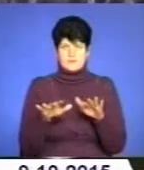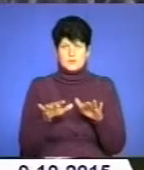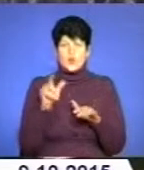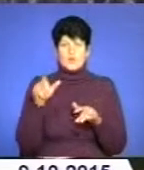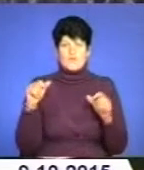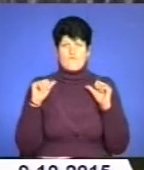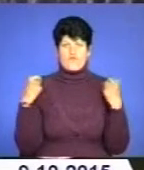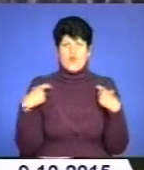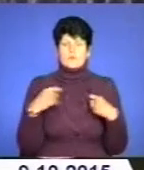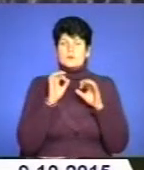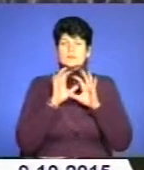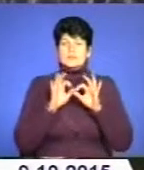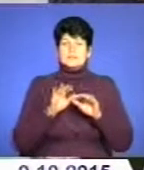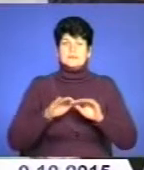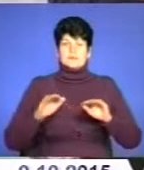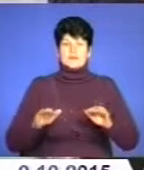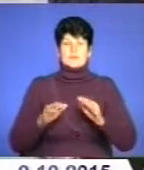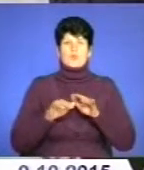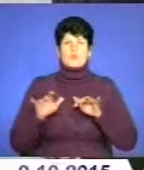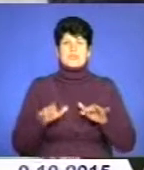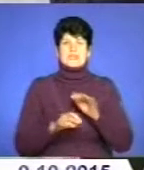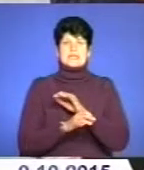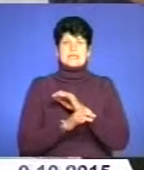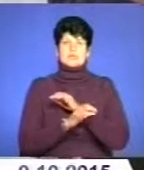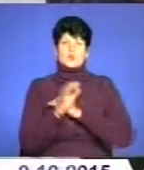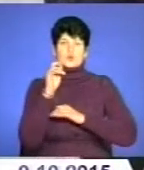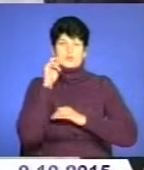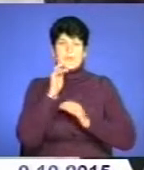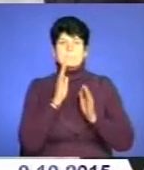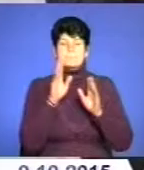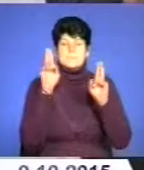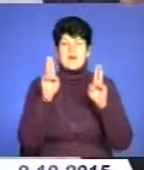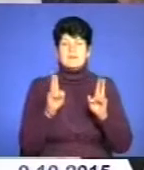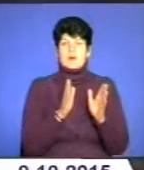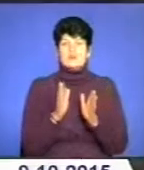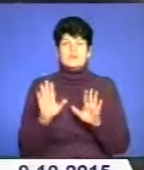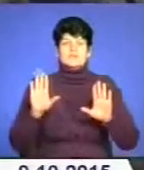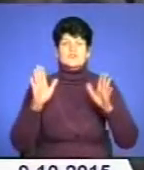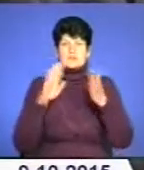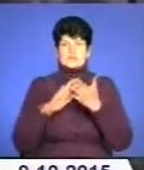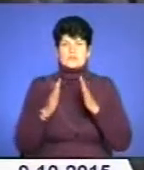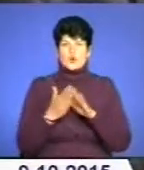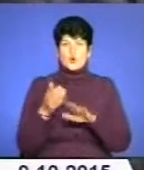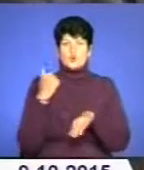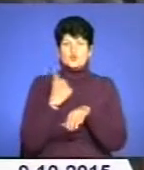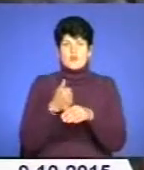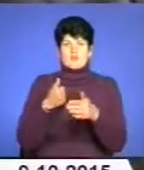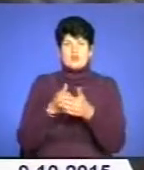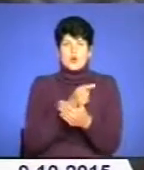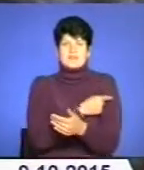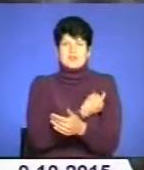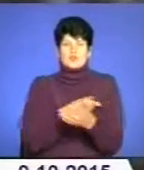формі розповіли учням про події на сході України, правила поведінки у надзвичайних ситуаціях, основи до медичної допомоги.